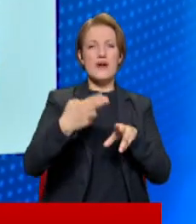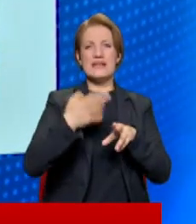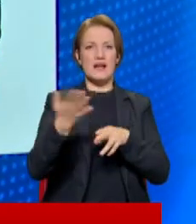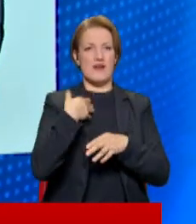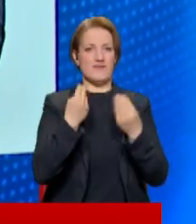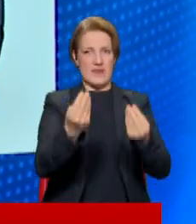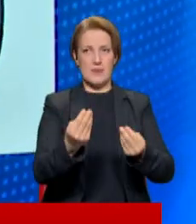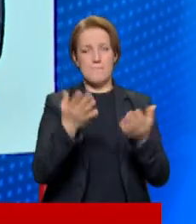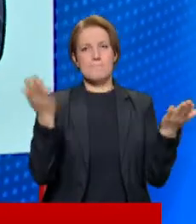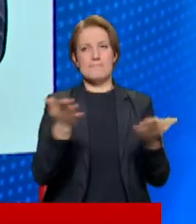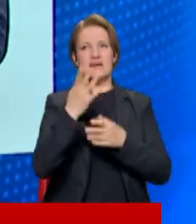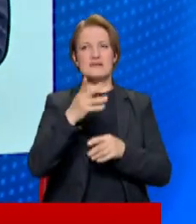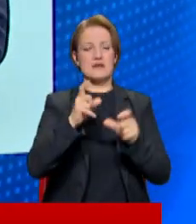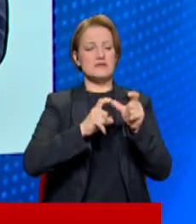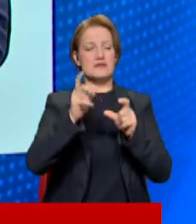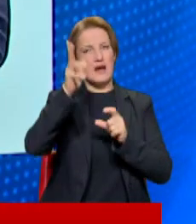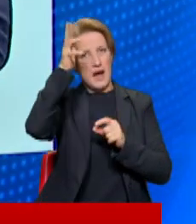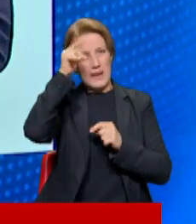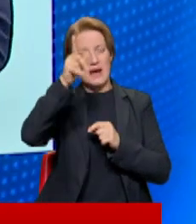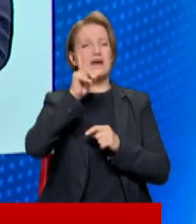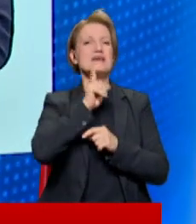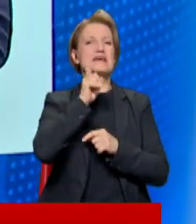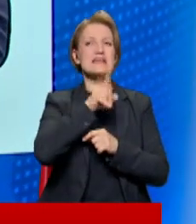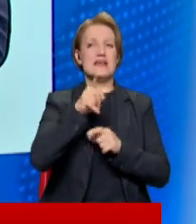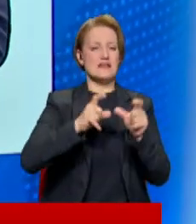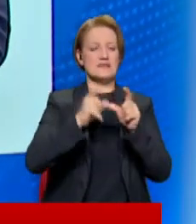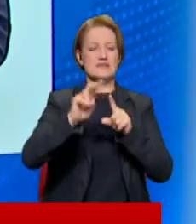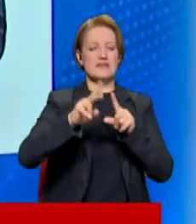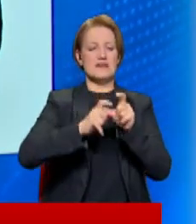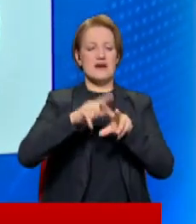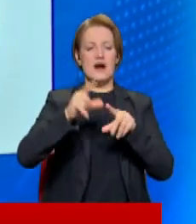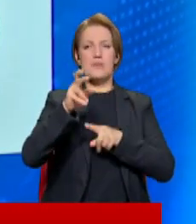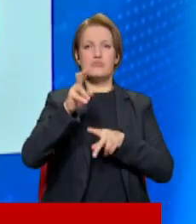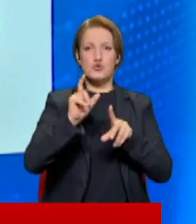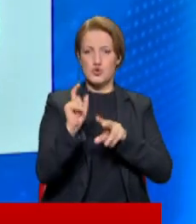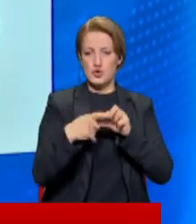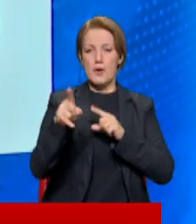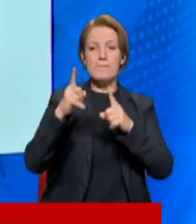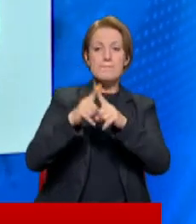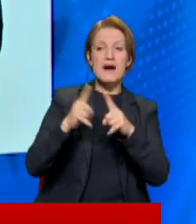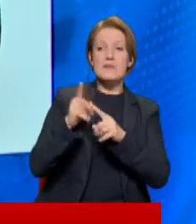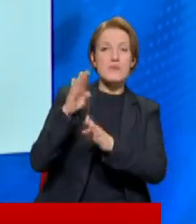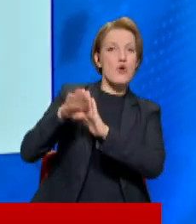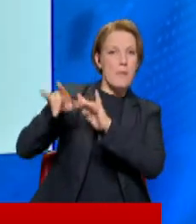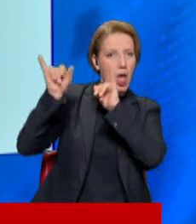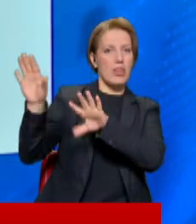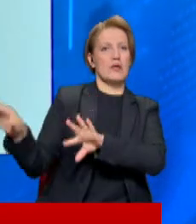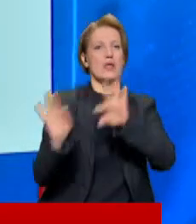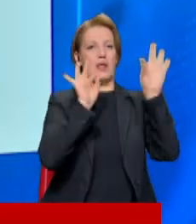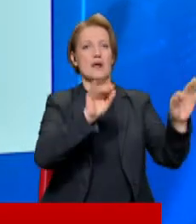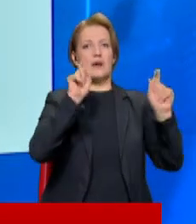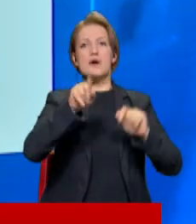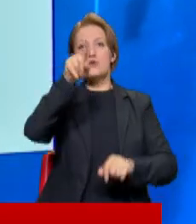çok hızlıca vereyim mesela Singapur Amerika ve İngiltere gibi bütün ülkeler singapurun matematik programını uygular ne yapıyorlar biliyor musunuz